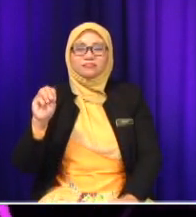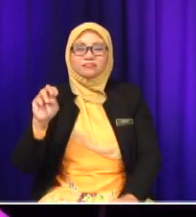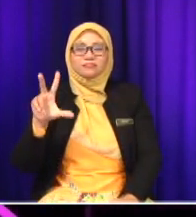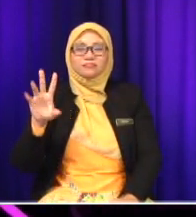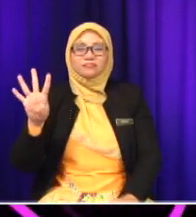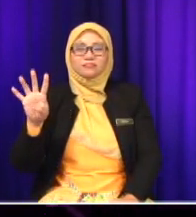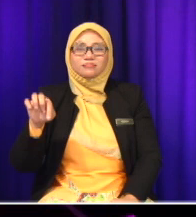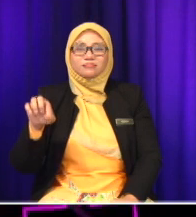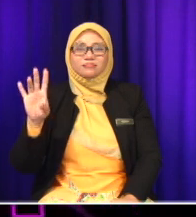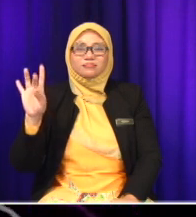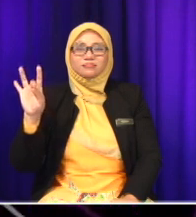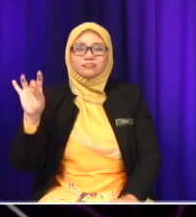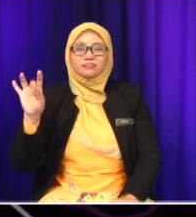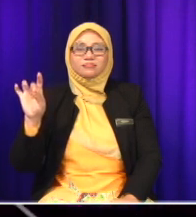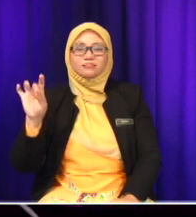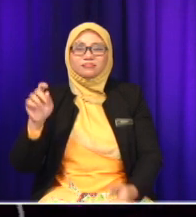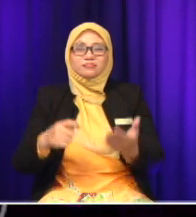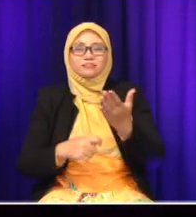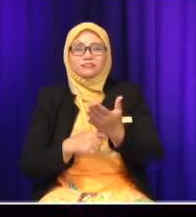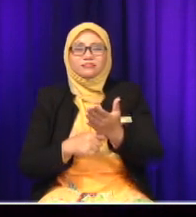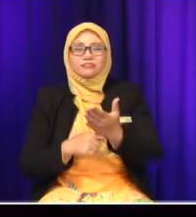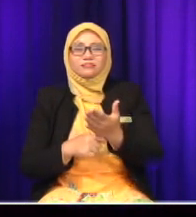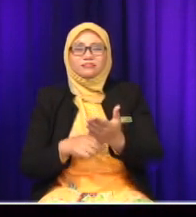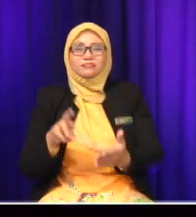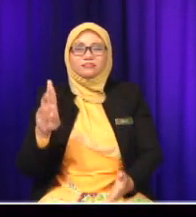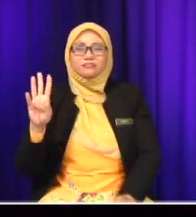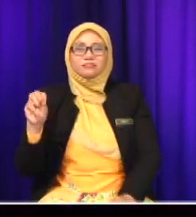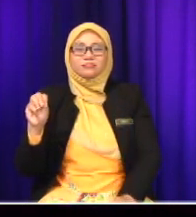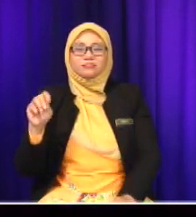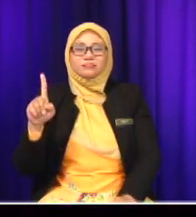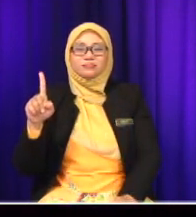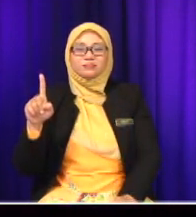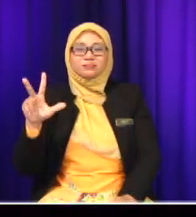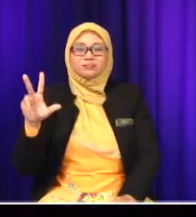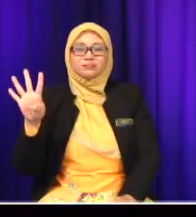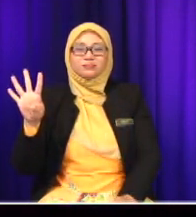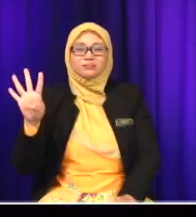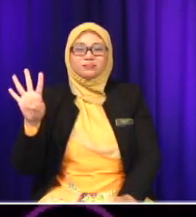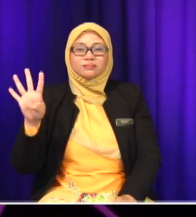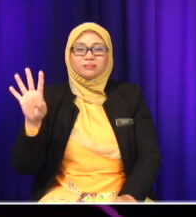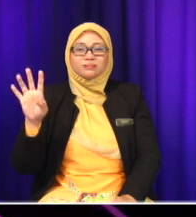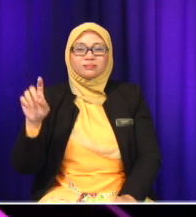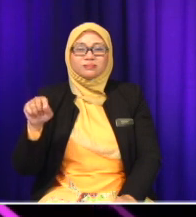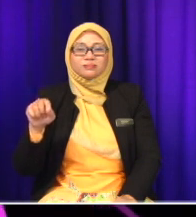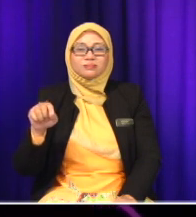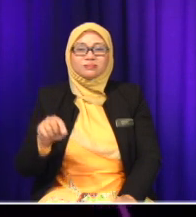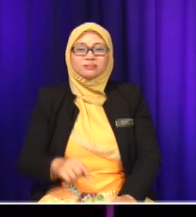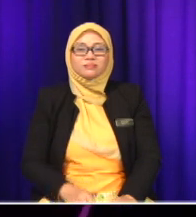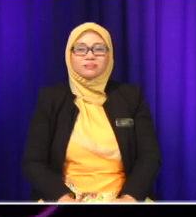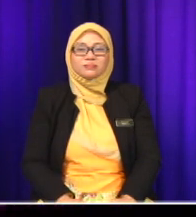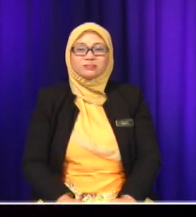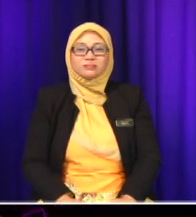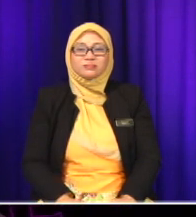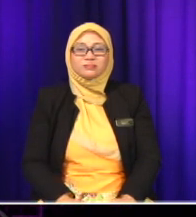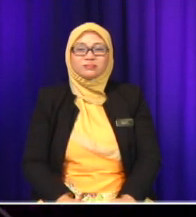r4.8 tambah RM r174 sama dengan